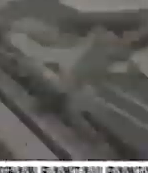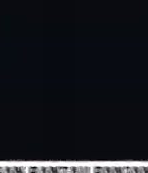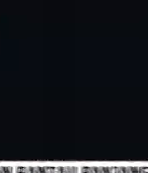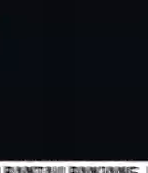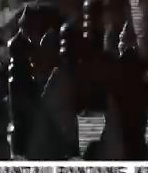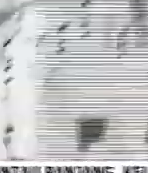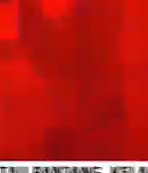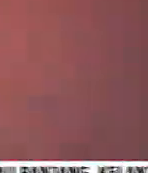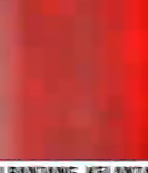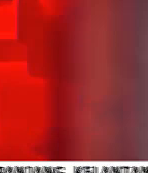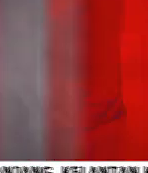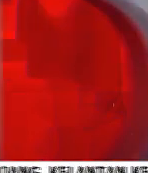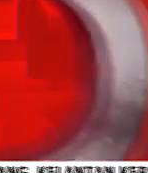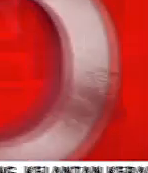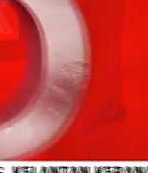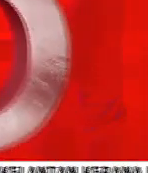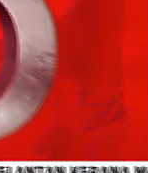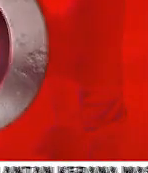kesakitan COVID-19.